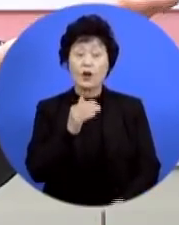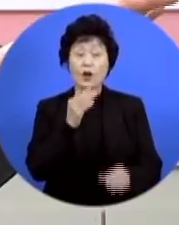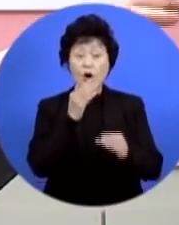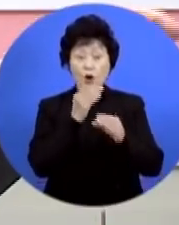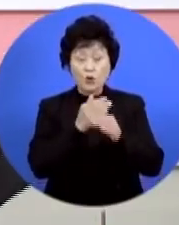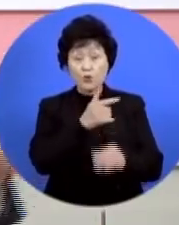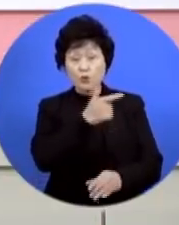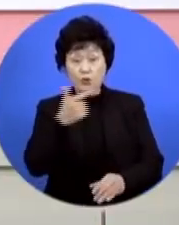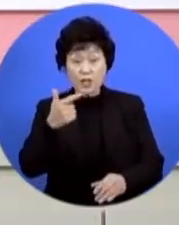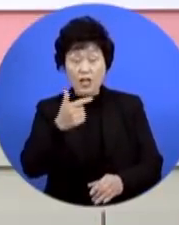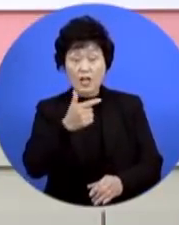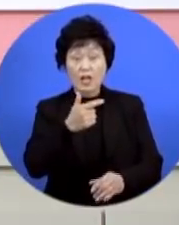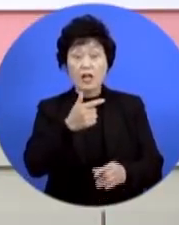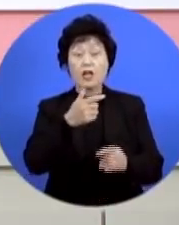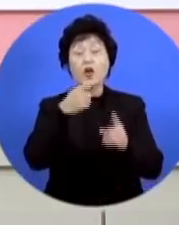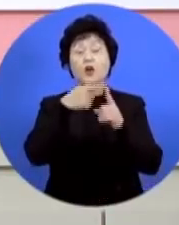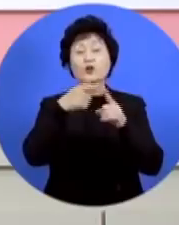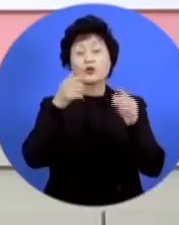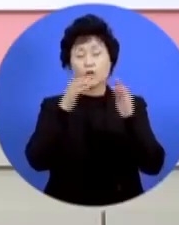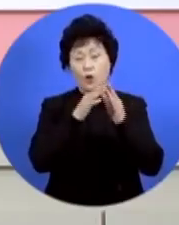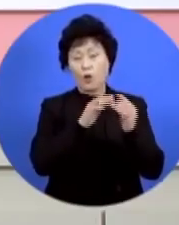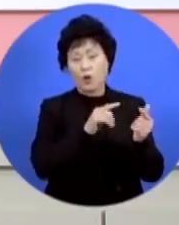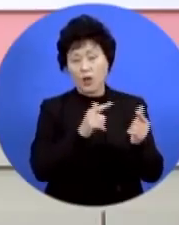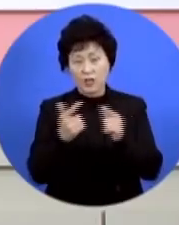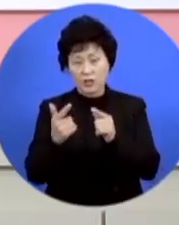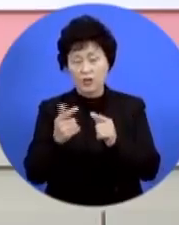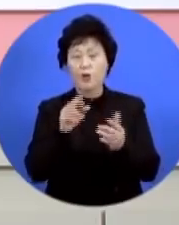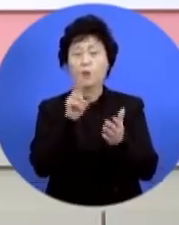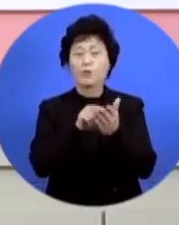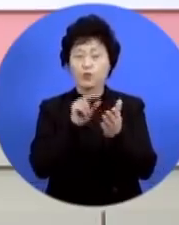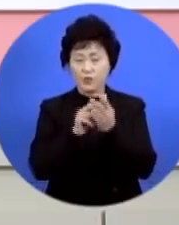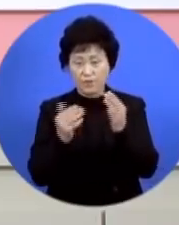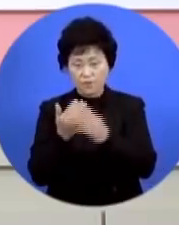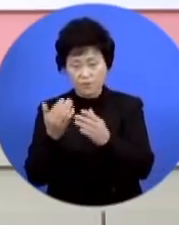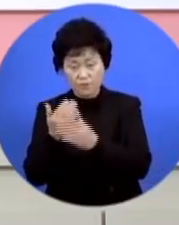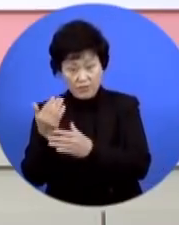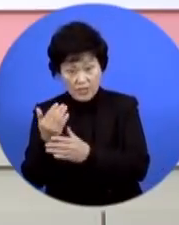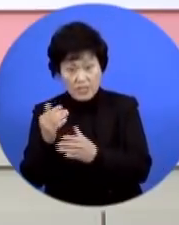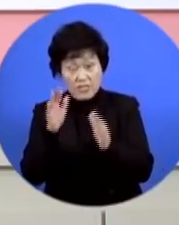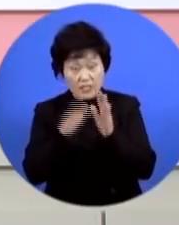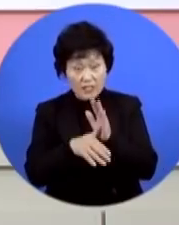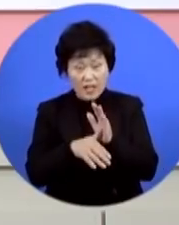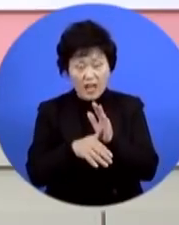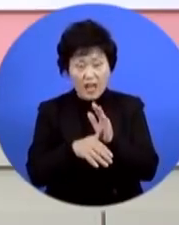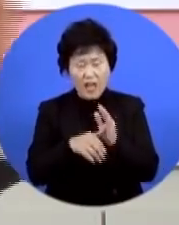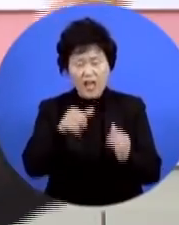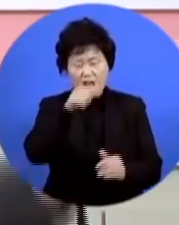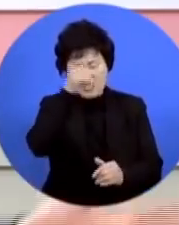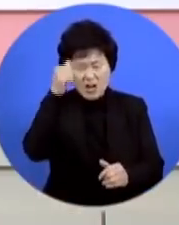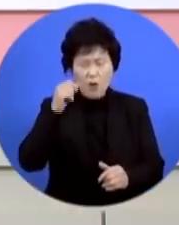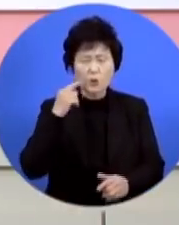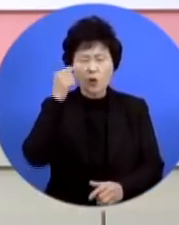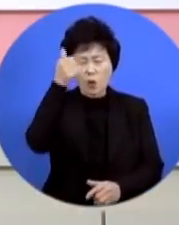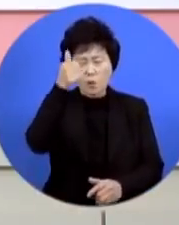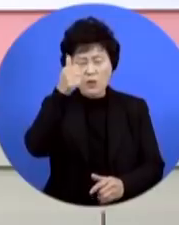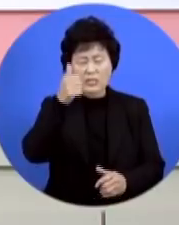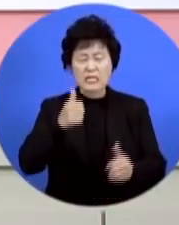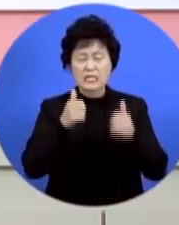문제들 많은 교회들을 봤는데 같이 법정 소송하고 반격하고 그랬을 때 교회가